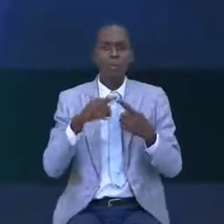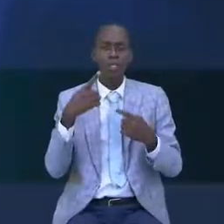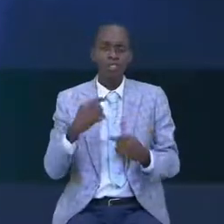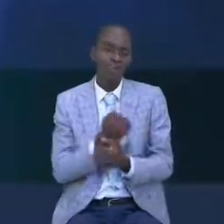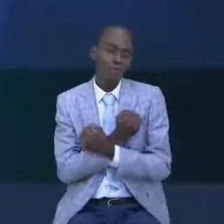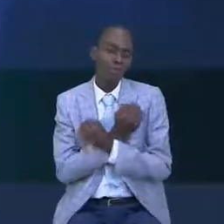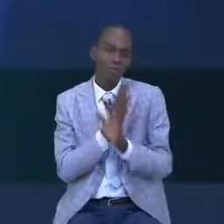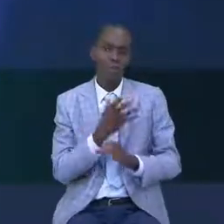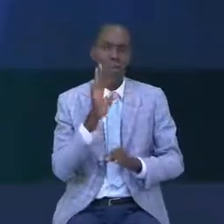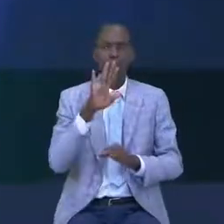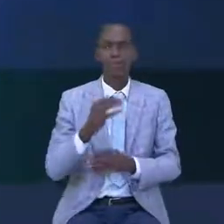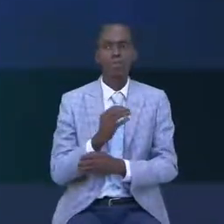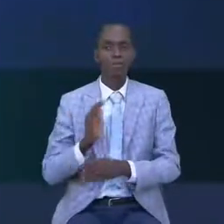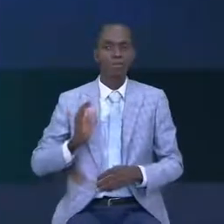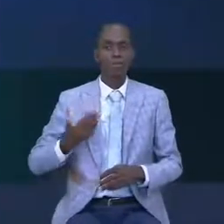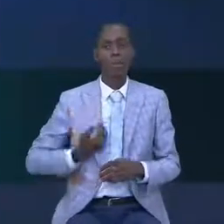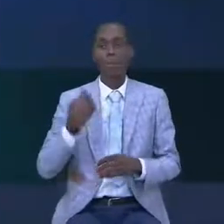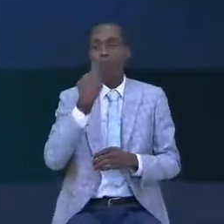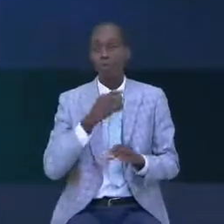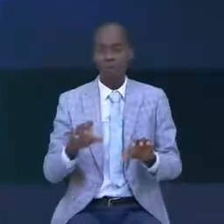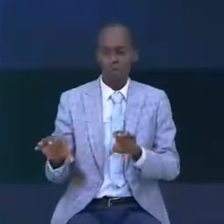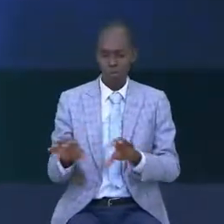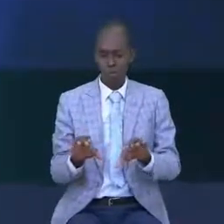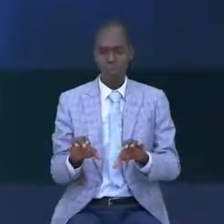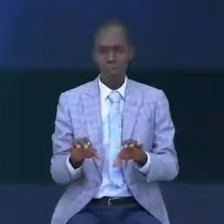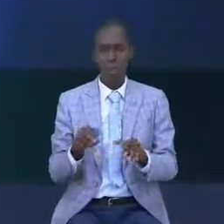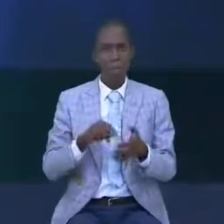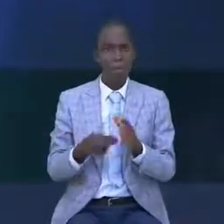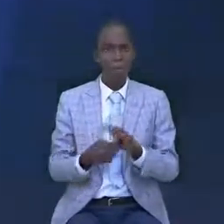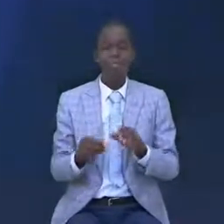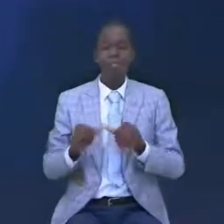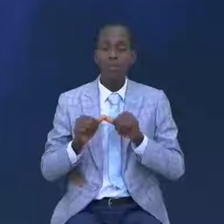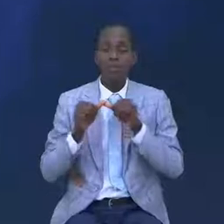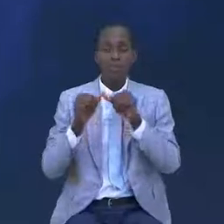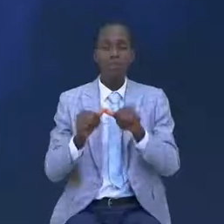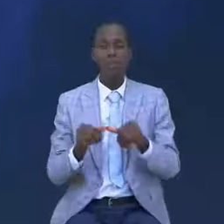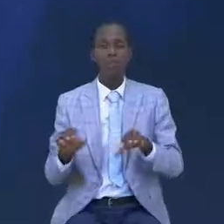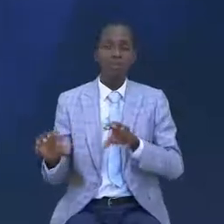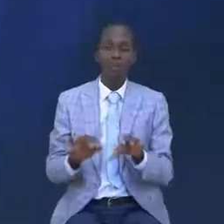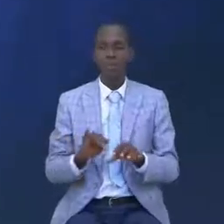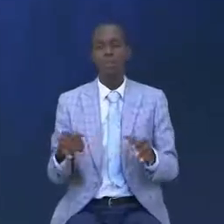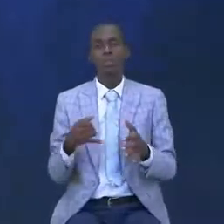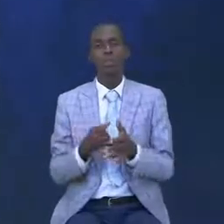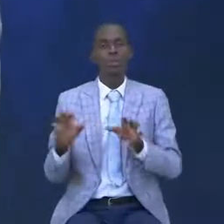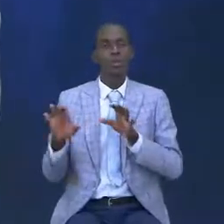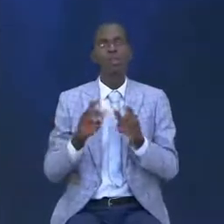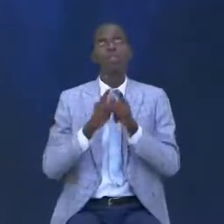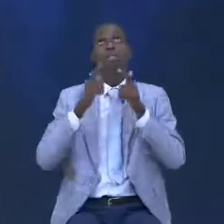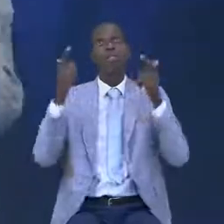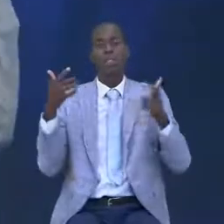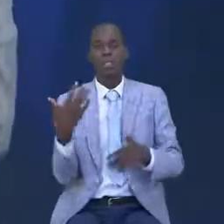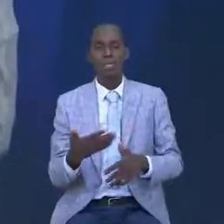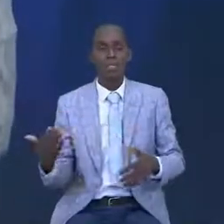de ton Dieu, de ton Père au ciel, l'amant de ton âme. Celui qui fait,